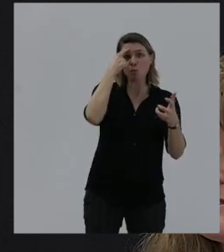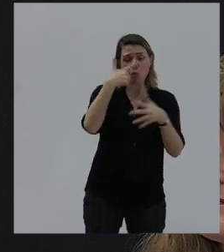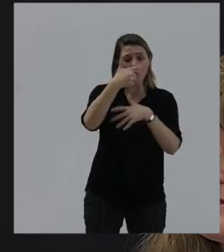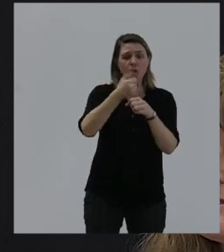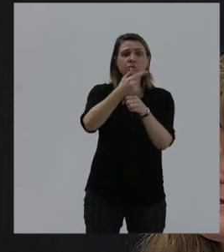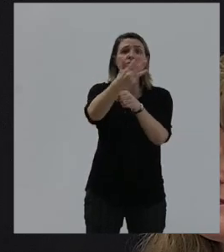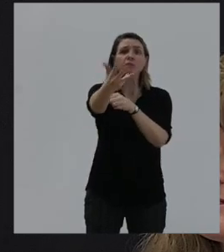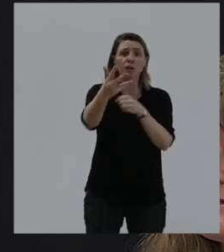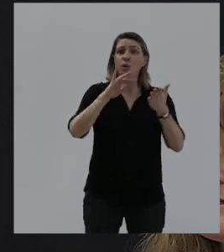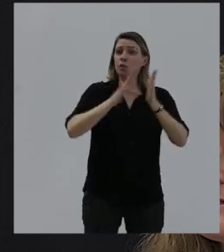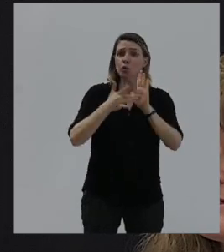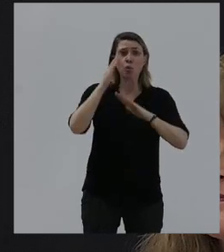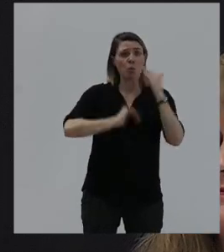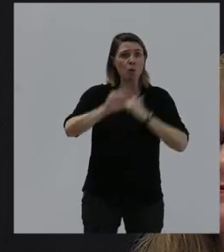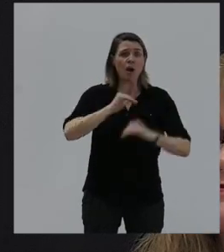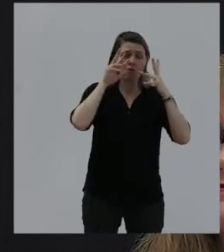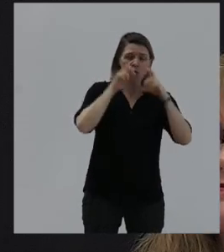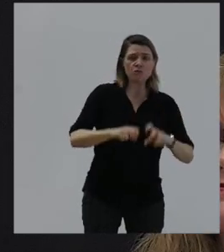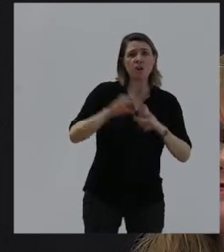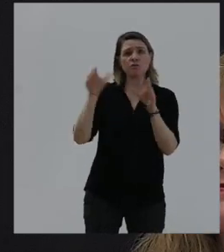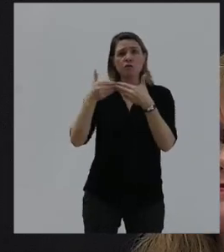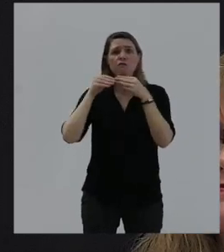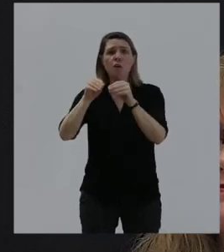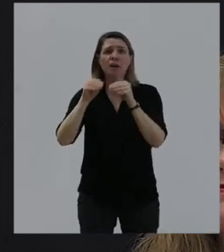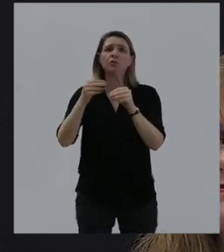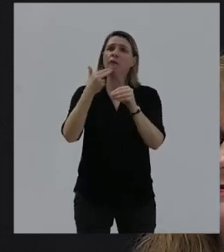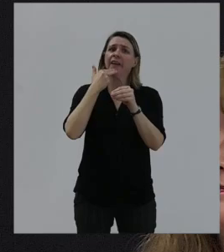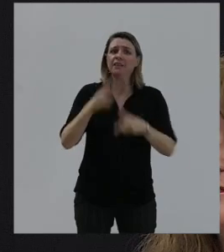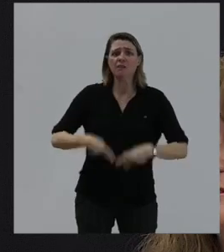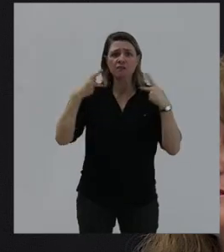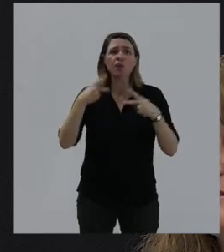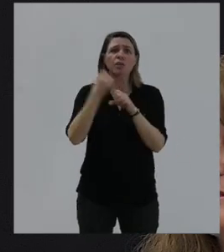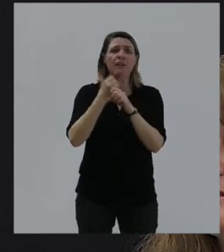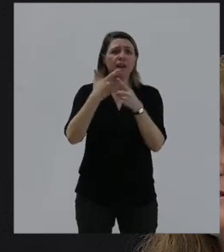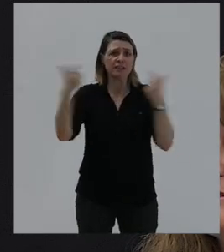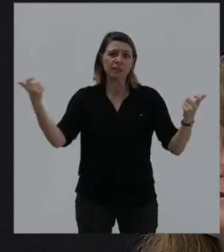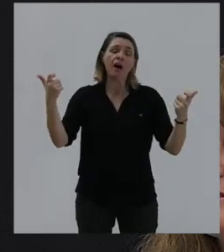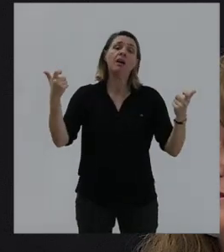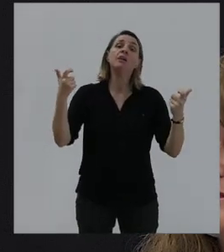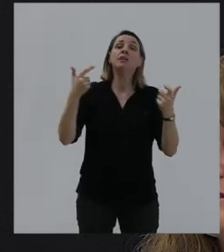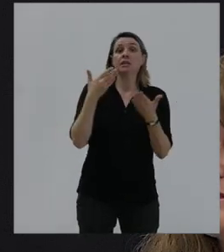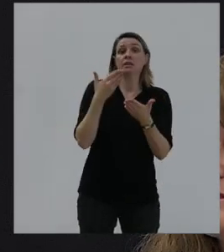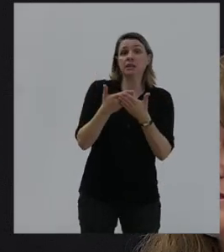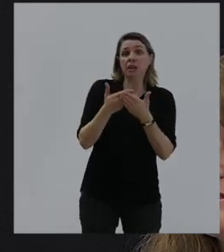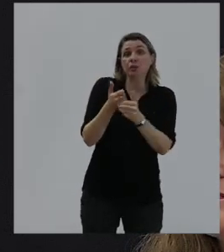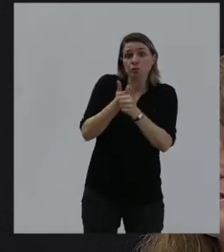années à venir. Tout notre programme recherche, formation, vie étudiante, qualité de vie au travail, etc. repose sur notre politique de l'emploi.